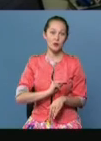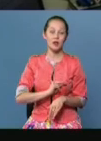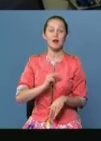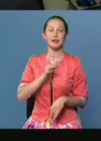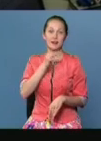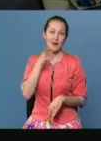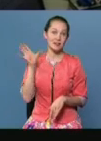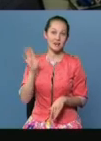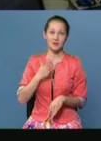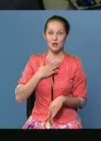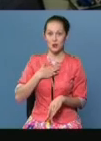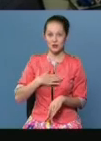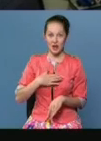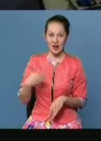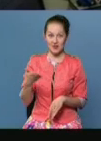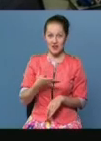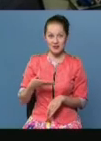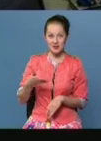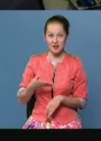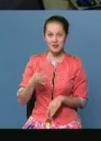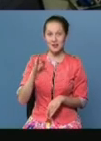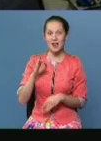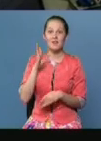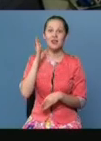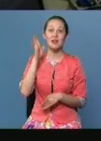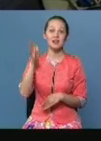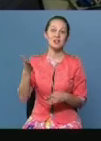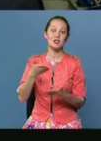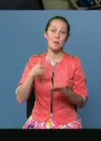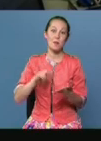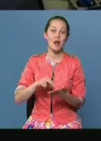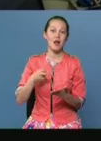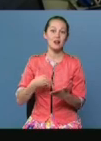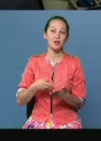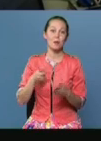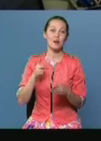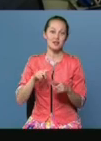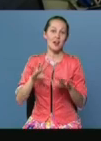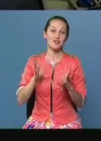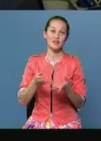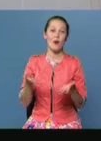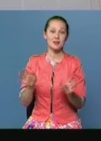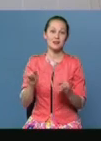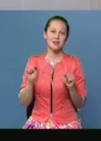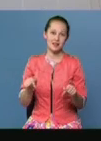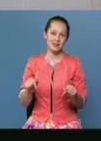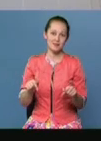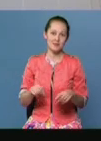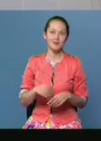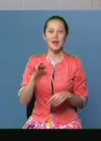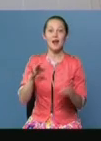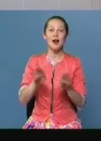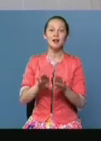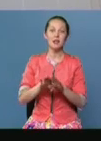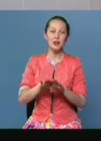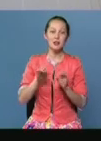нравится, все нас устраивает. И в дальнейшем как бы планируем, скорее всего, остаться здесь. Точно так же про себя